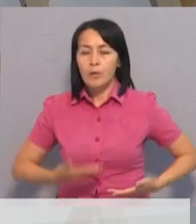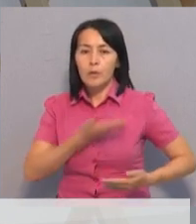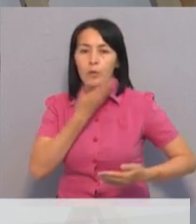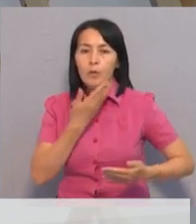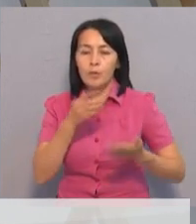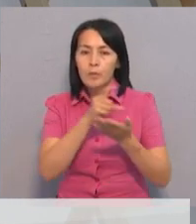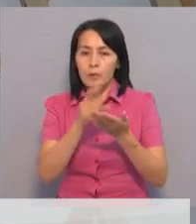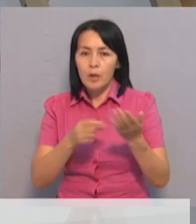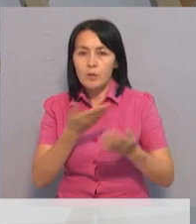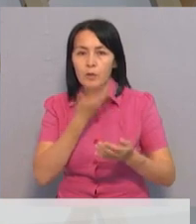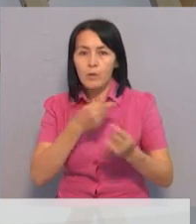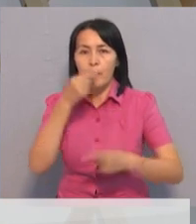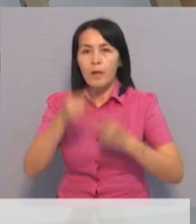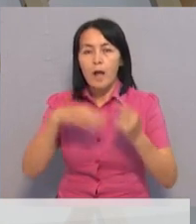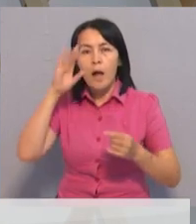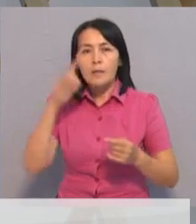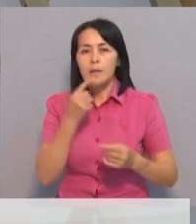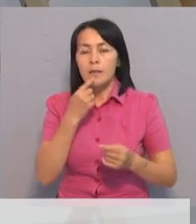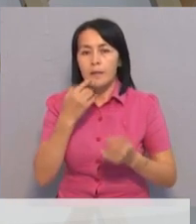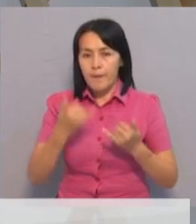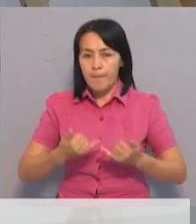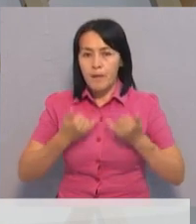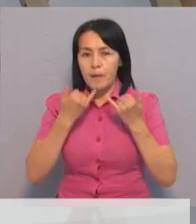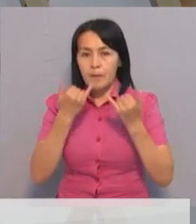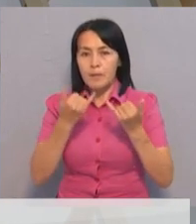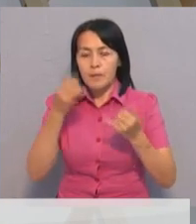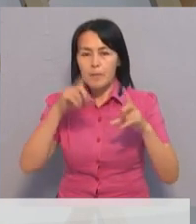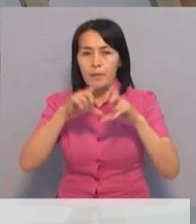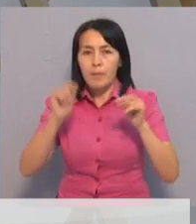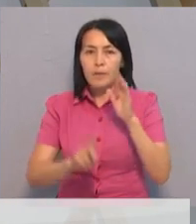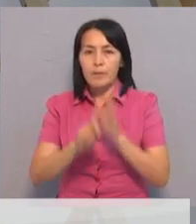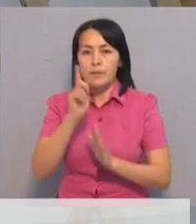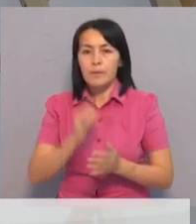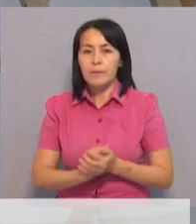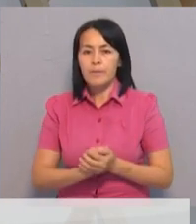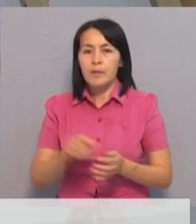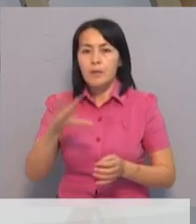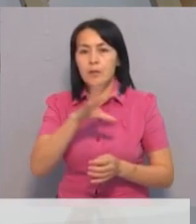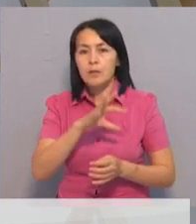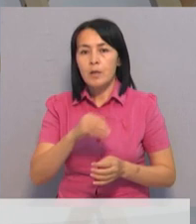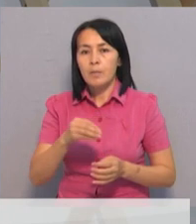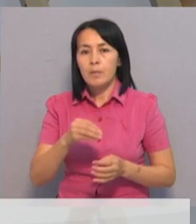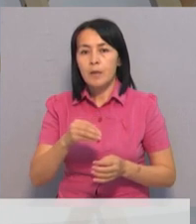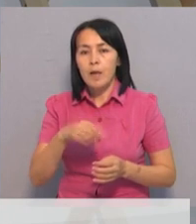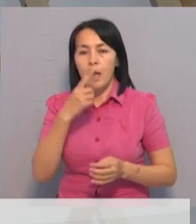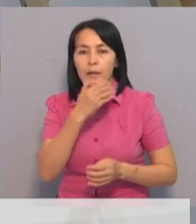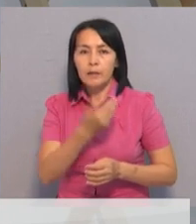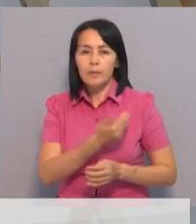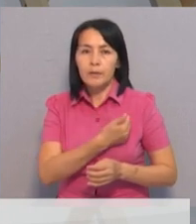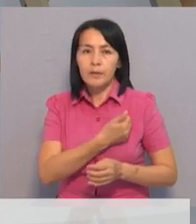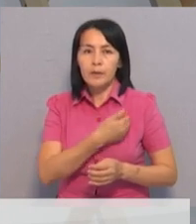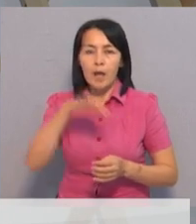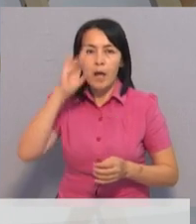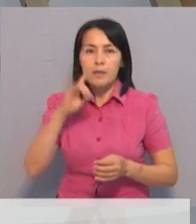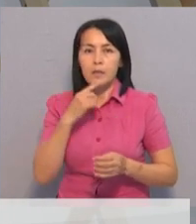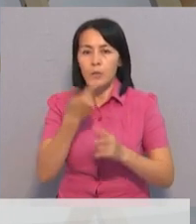олардың шығармасымен танысып, солай қазақ тіліне деген махаббатым сол мектеп қабырғасында жүріп ашылған. Жалпы былай айтатын болсақ,